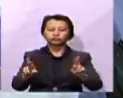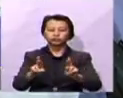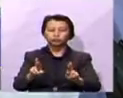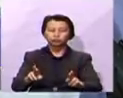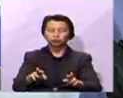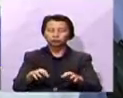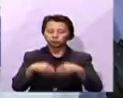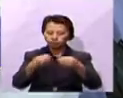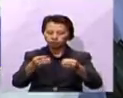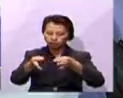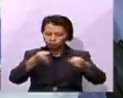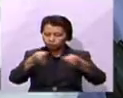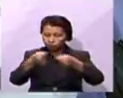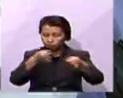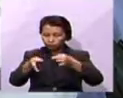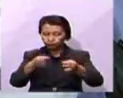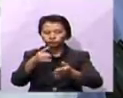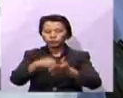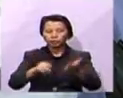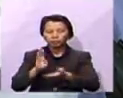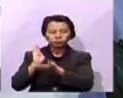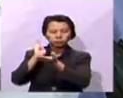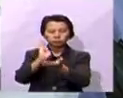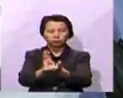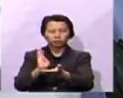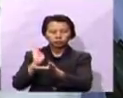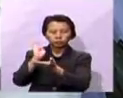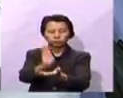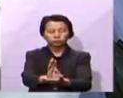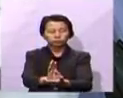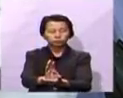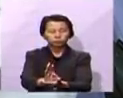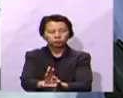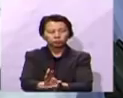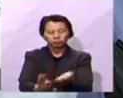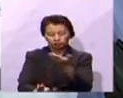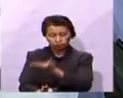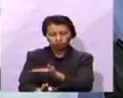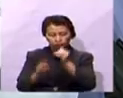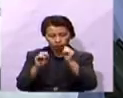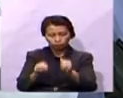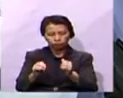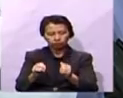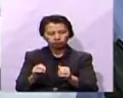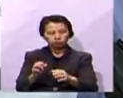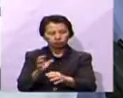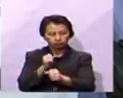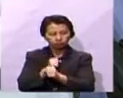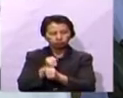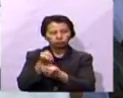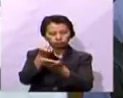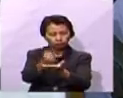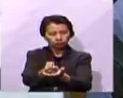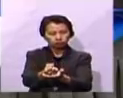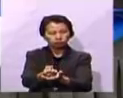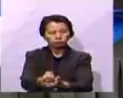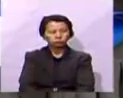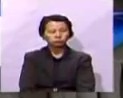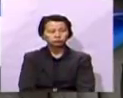memberi penerangan apa bantuan-bantuan yang mereka akan dapat daripada pihak koperasi